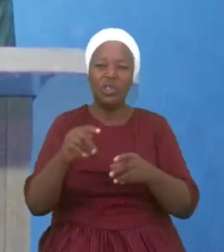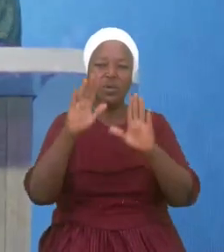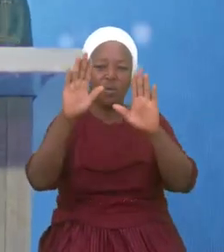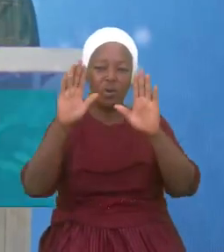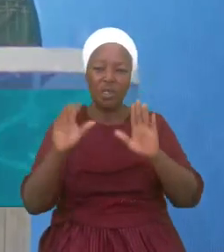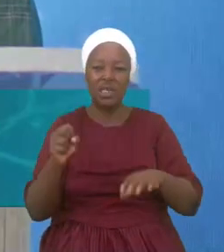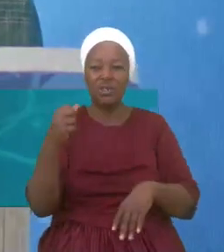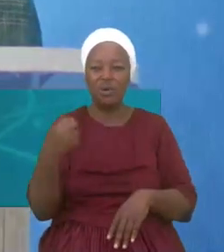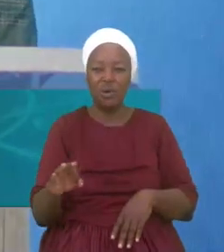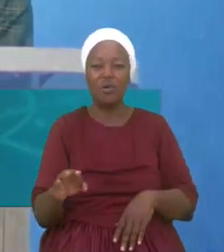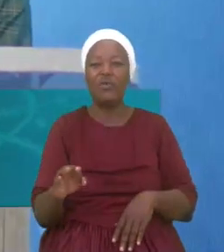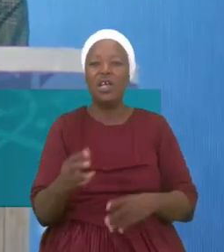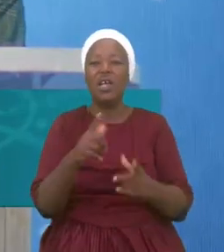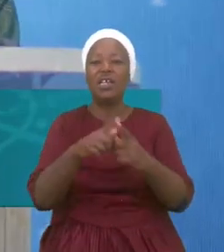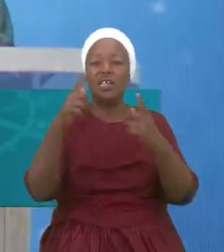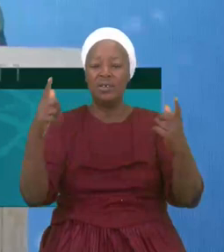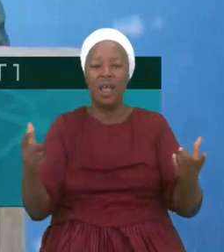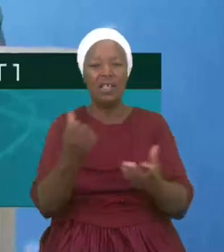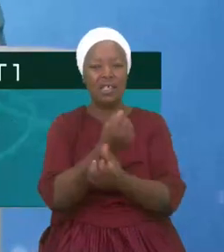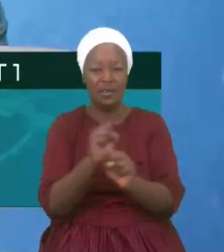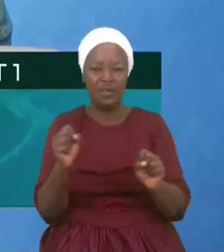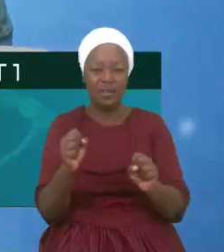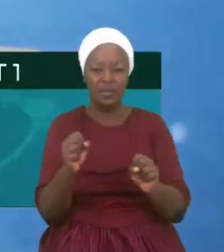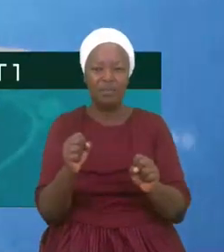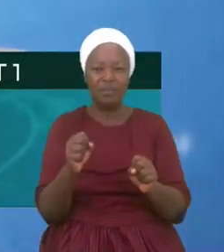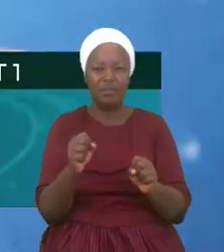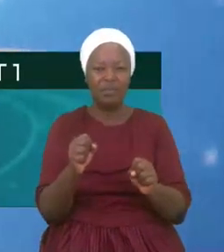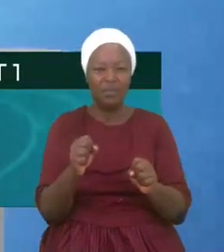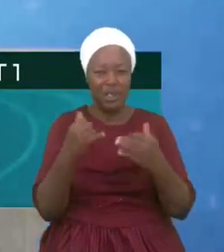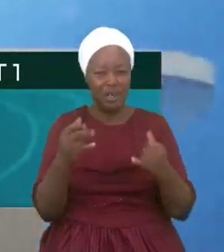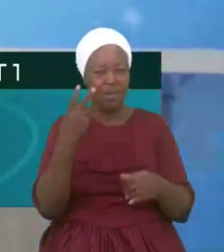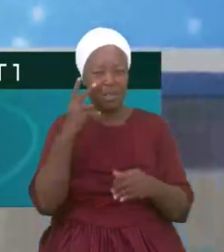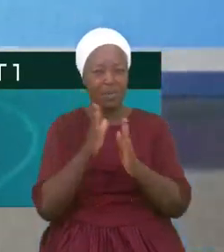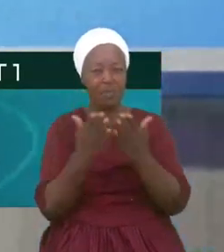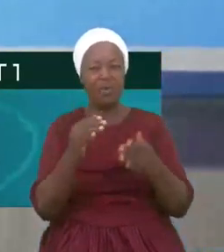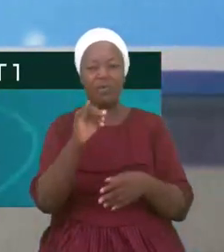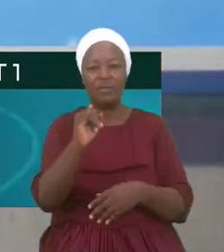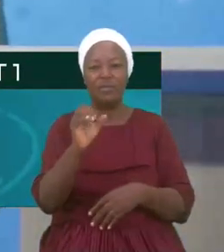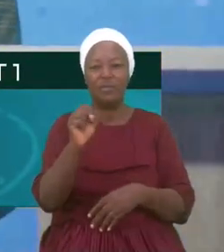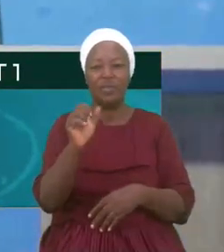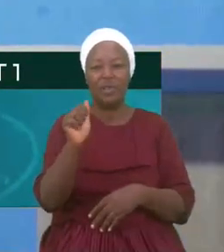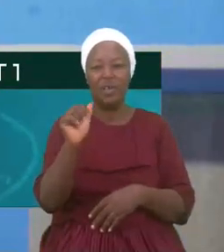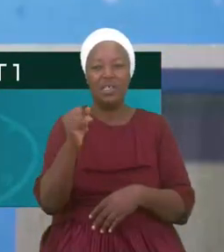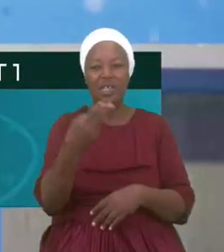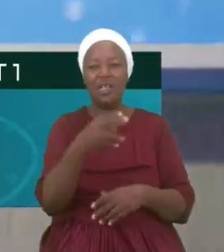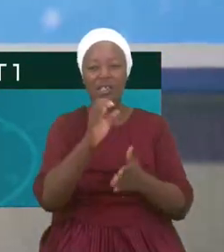1 c'est l'unique voix aux prodige du grand salut